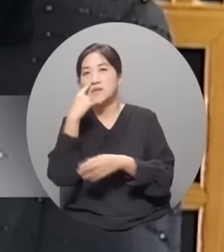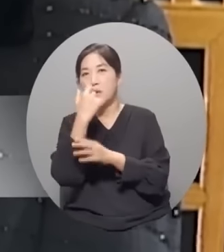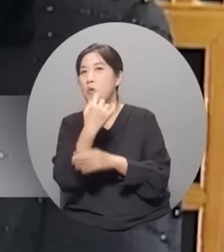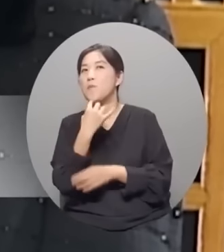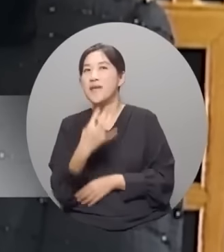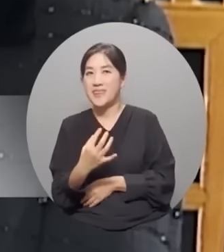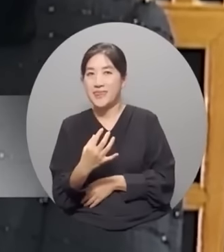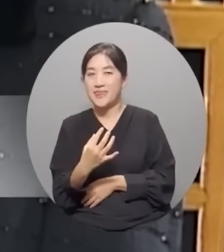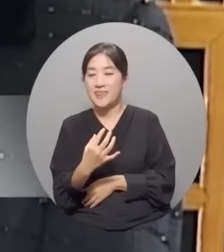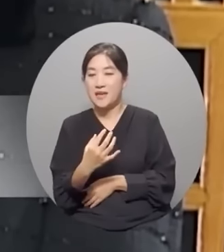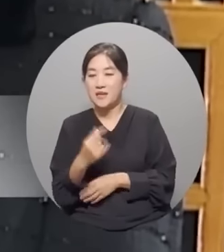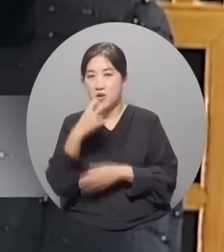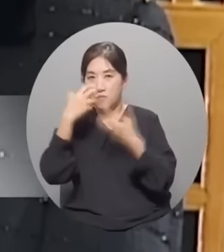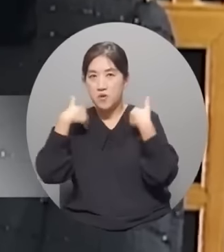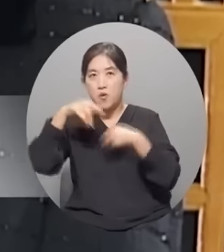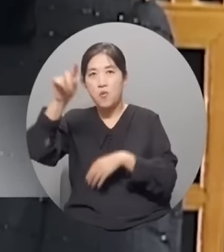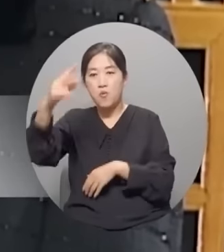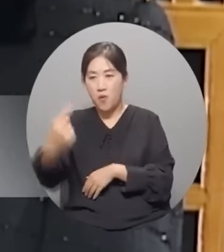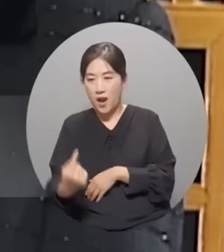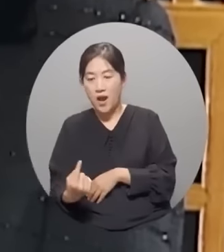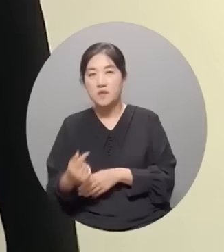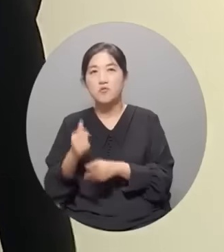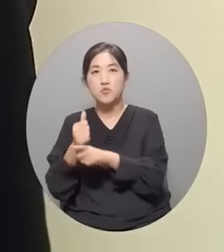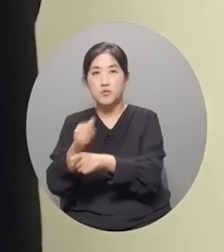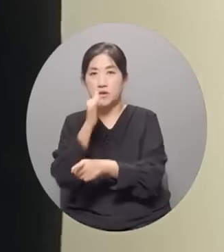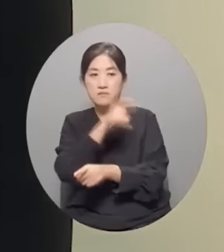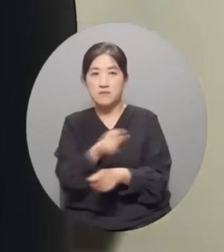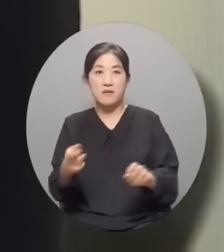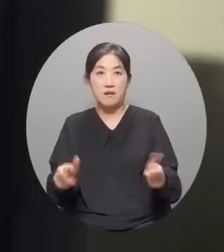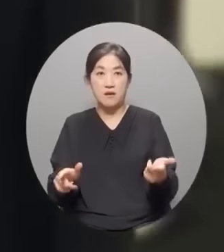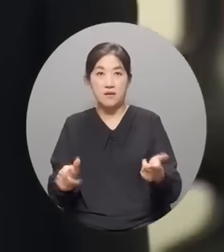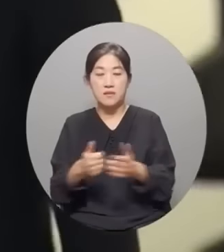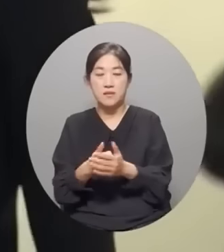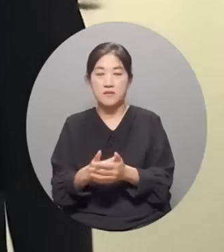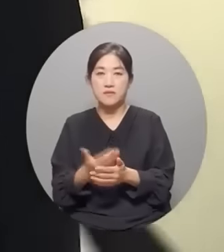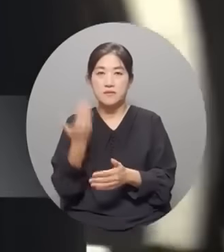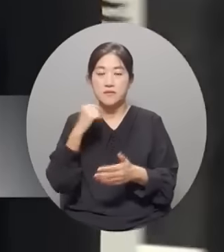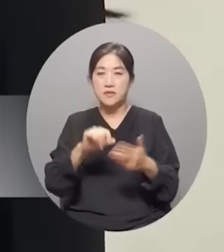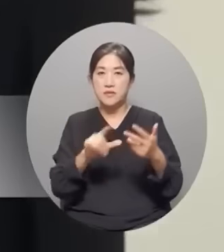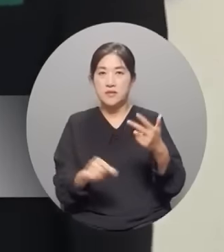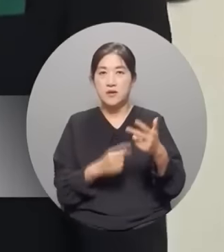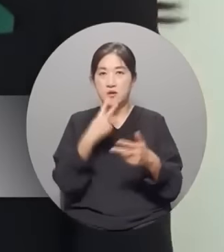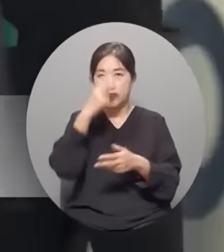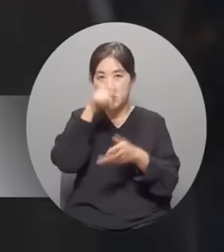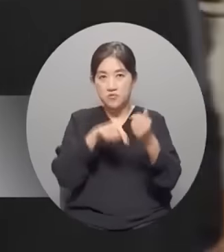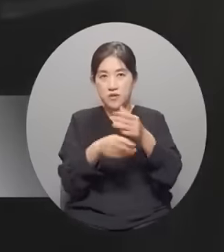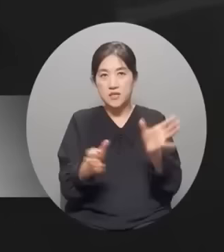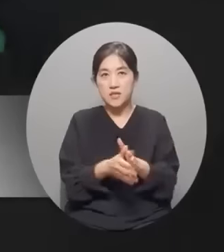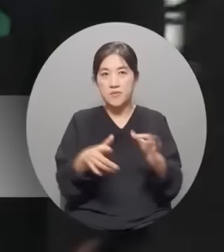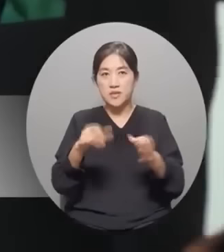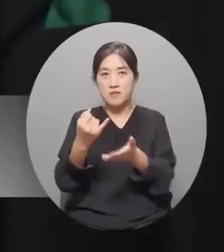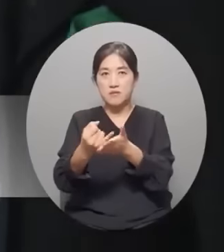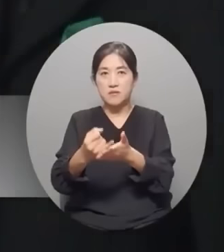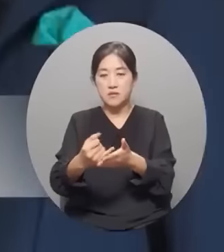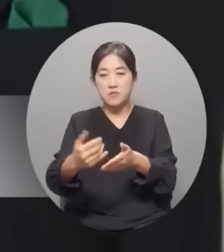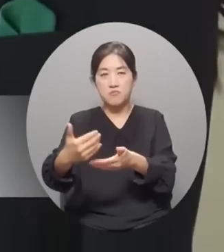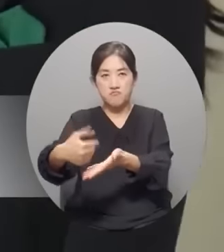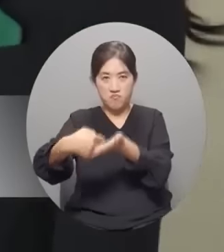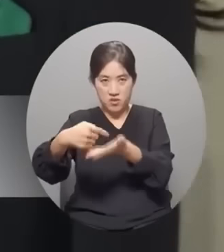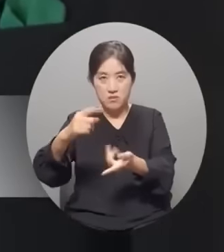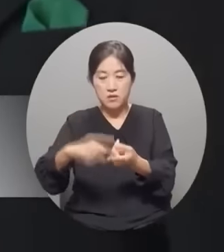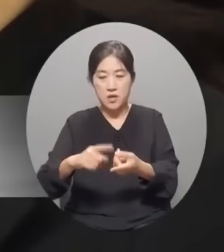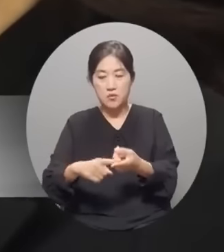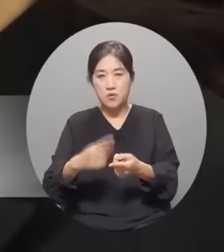검찰 청사에 나와 조사를 받았다는게 다릅니다 지난달 검찰 수사팀은 김건희 여사 측 요구대로 경호처 부속